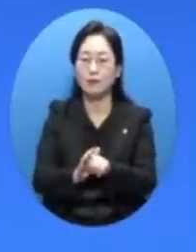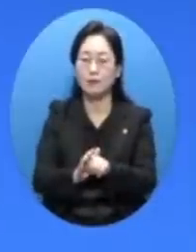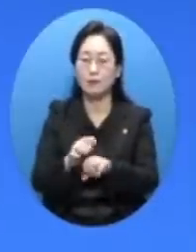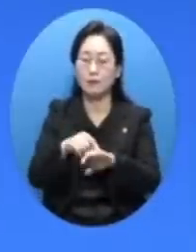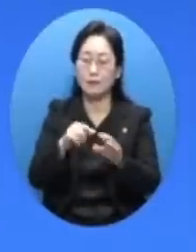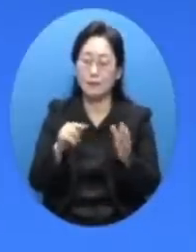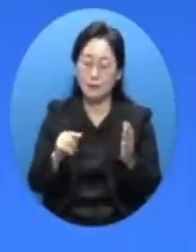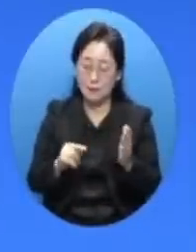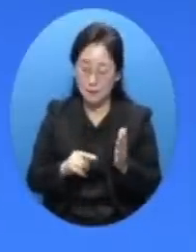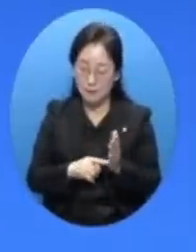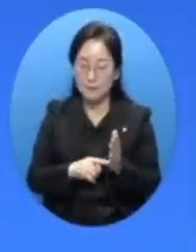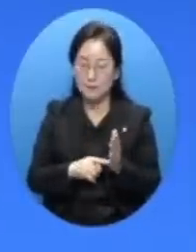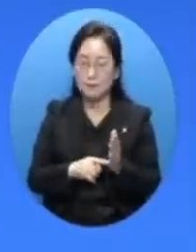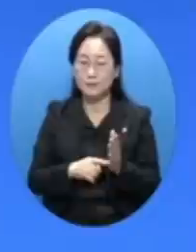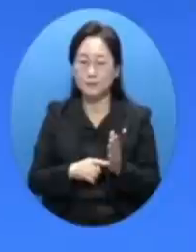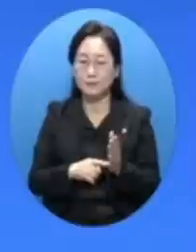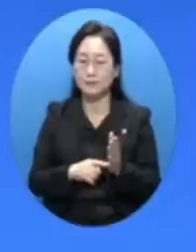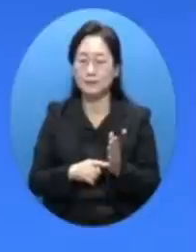마음에